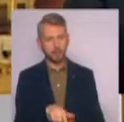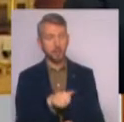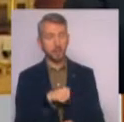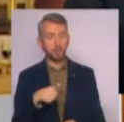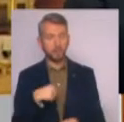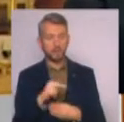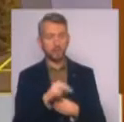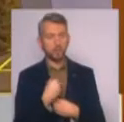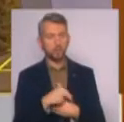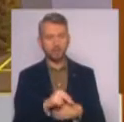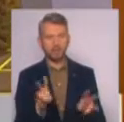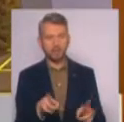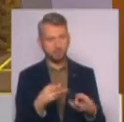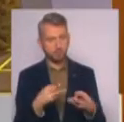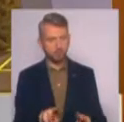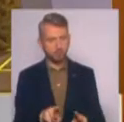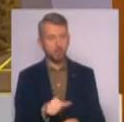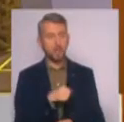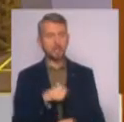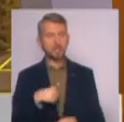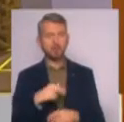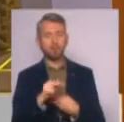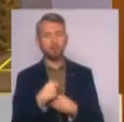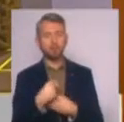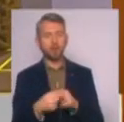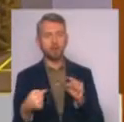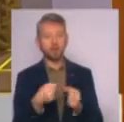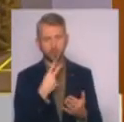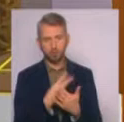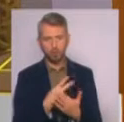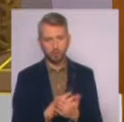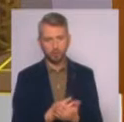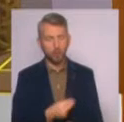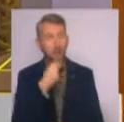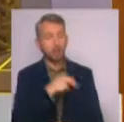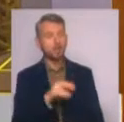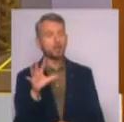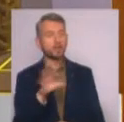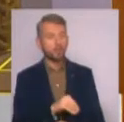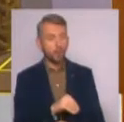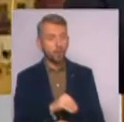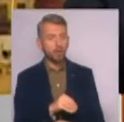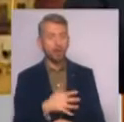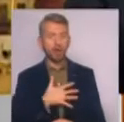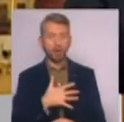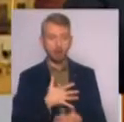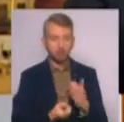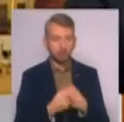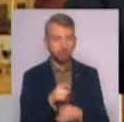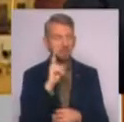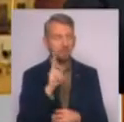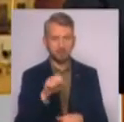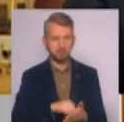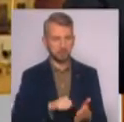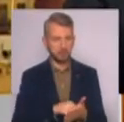самостійно лікуватися не потрібно. Самолікування протипоказано. Краще всього, ви не кашель, ви не знаєте